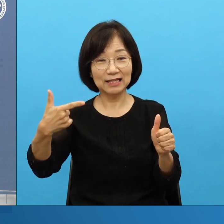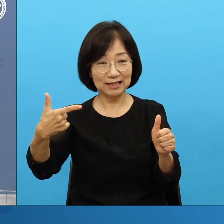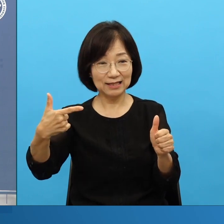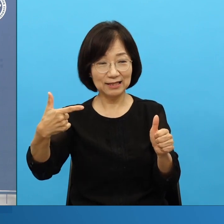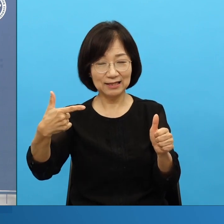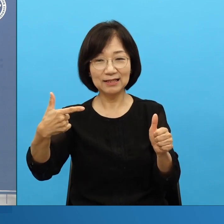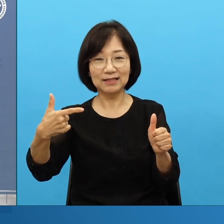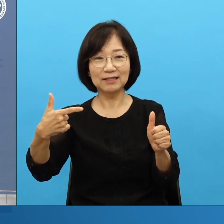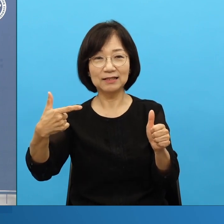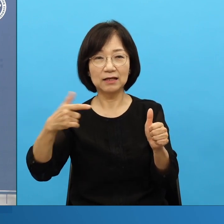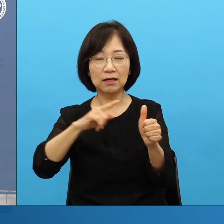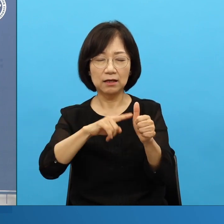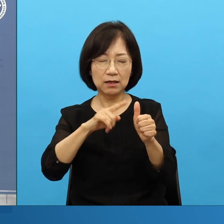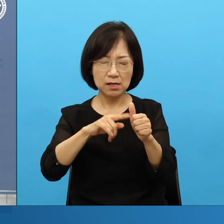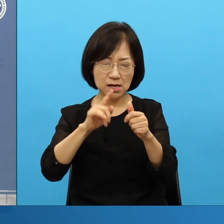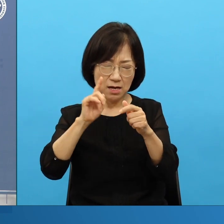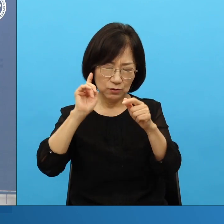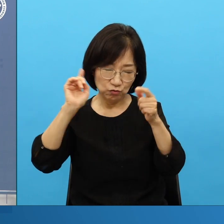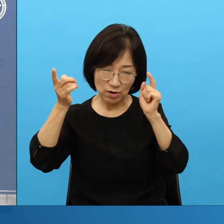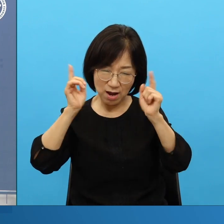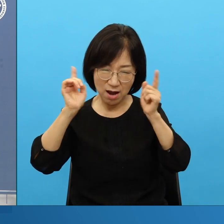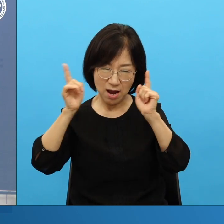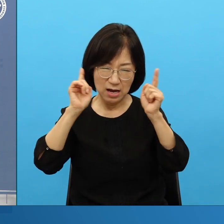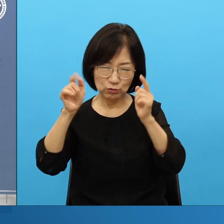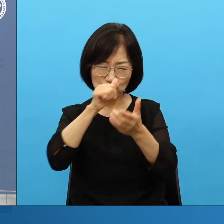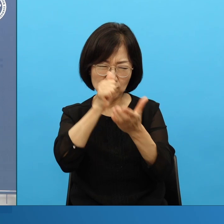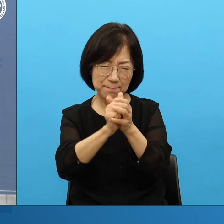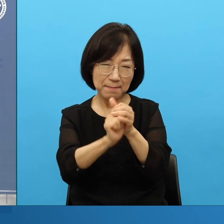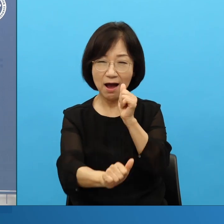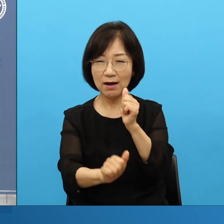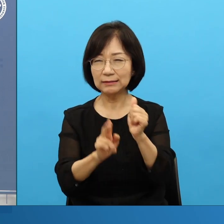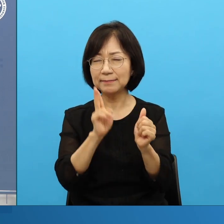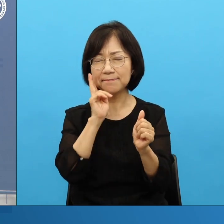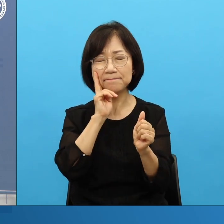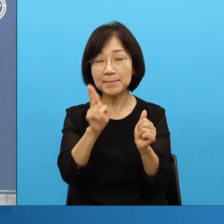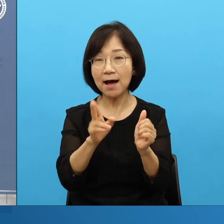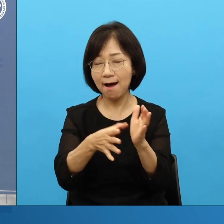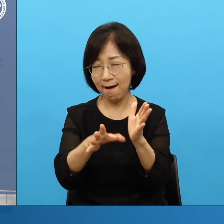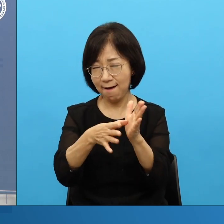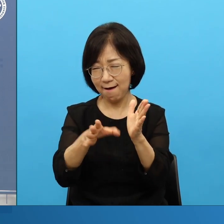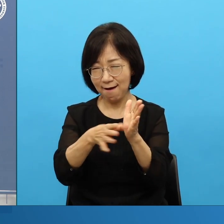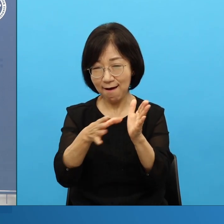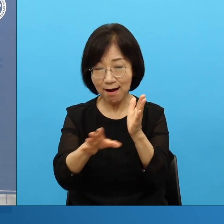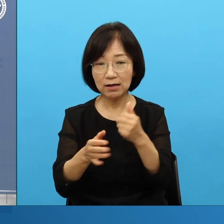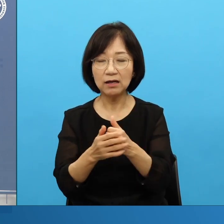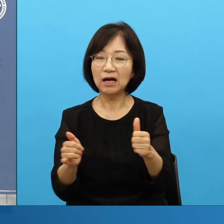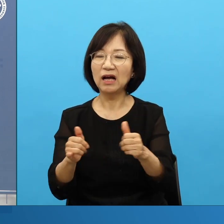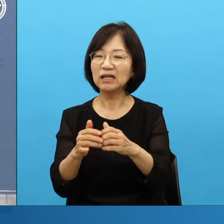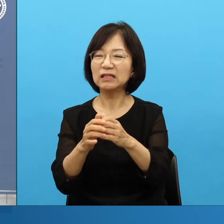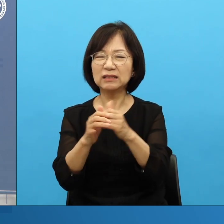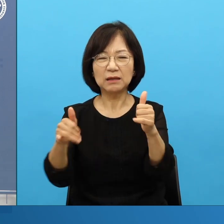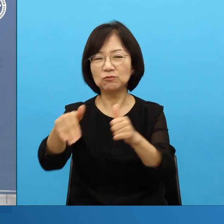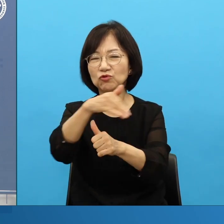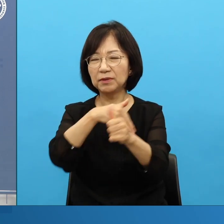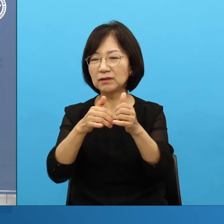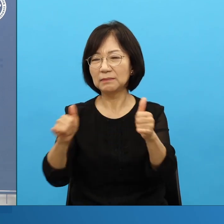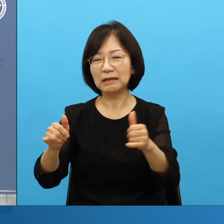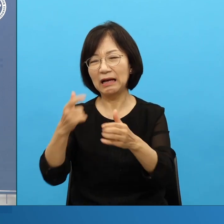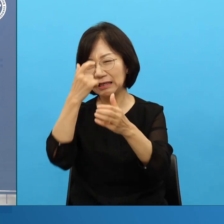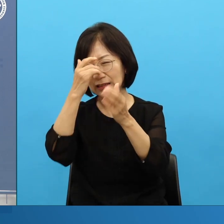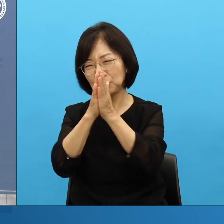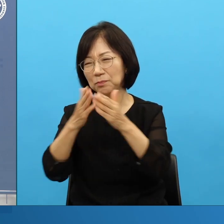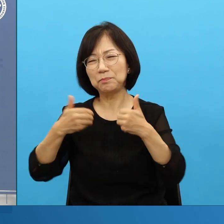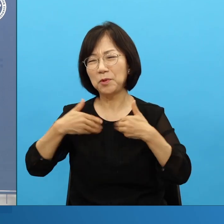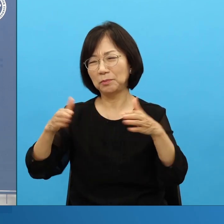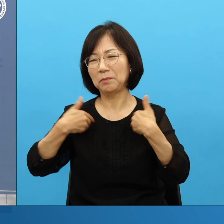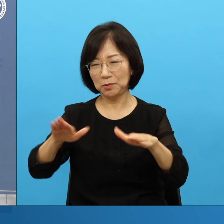얼마나 타락했으면 그렇게 많은 사람들이 그렇게 말할 정도였습니다. You know how corrupted was he? It was to the point where everybody was telling that it was impossible for 여러분 him.